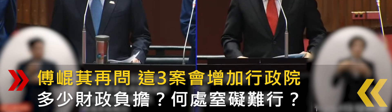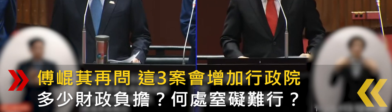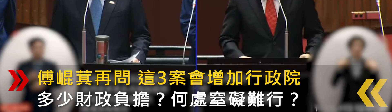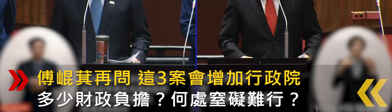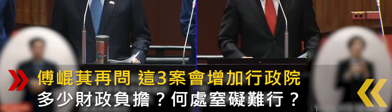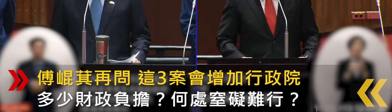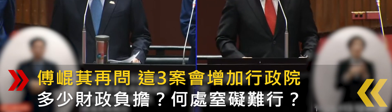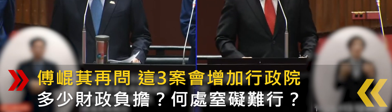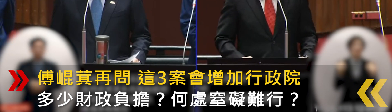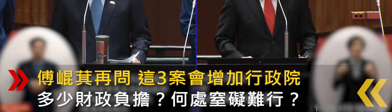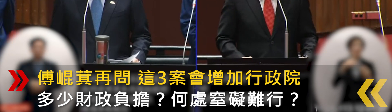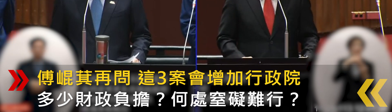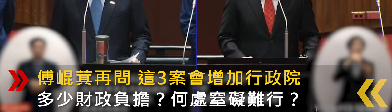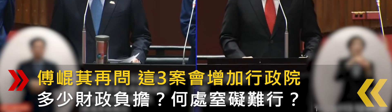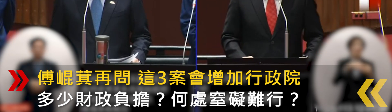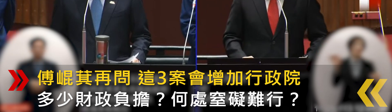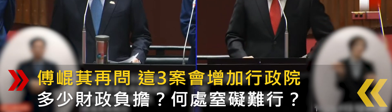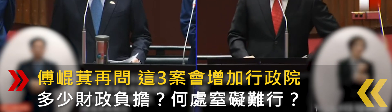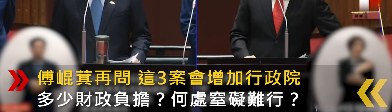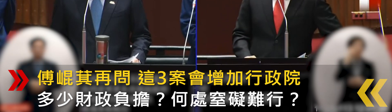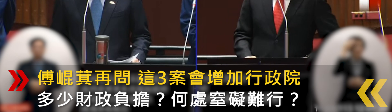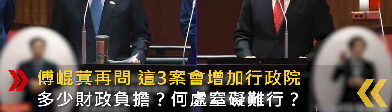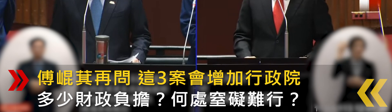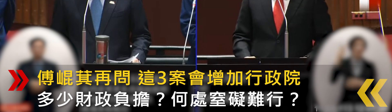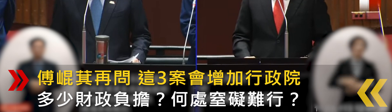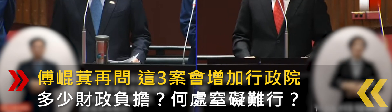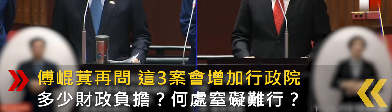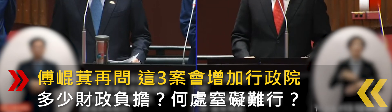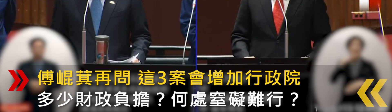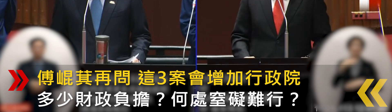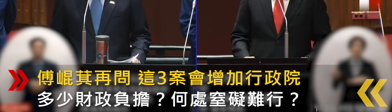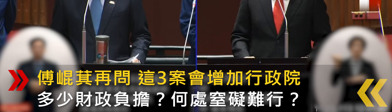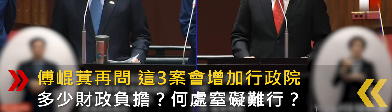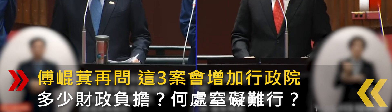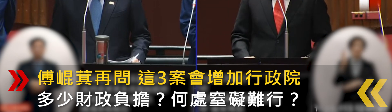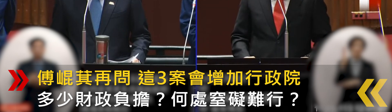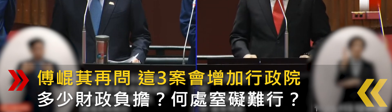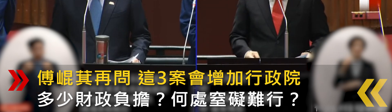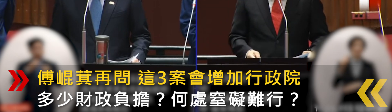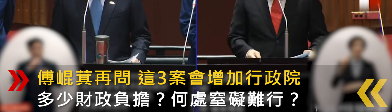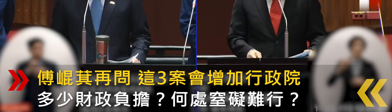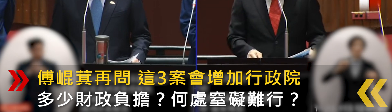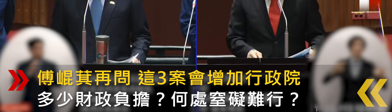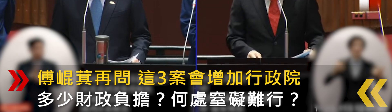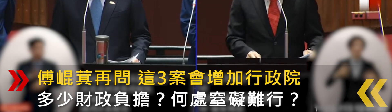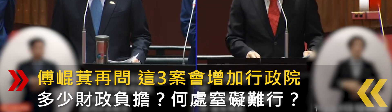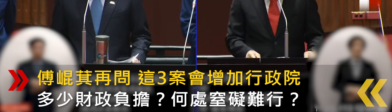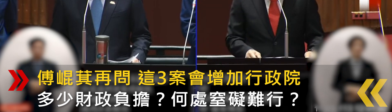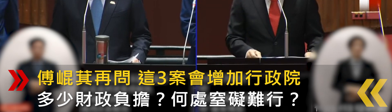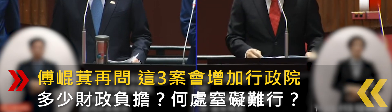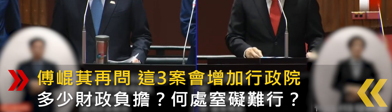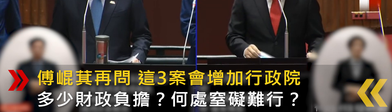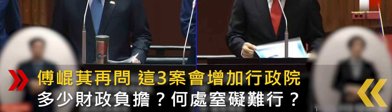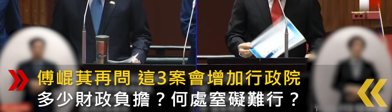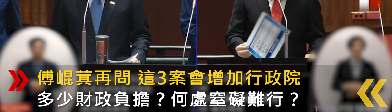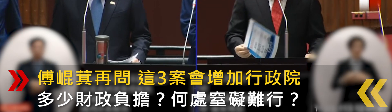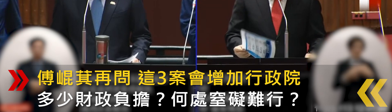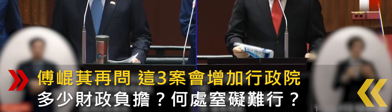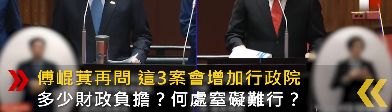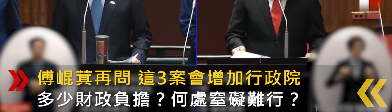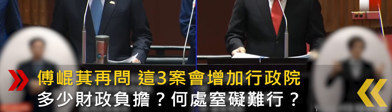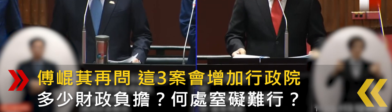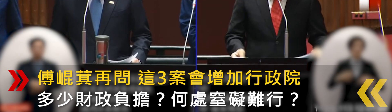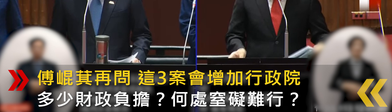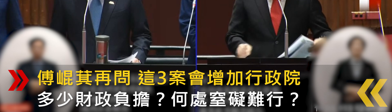来选举是一件事情，执政又是一件事情， 我们正在解决。 可以前后不一样， 我们已